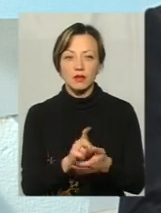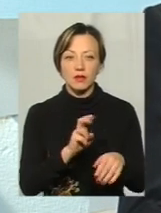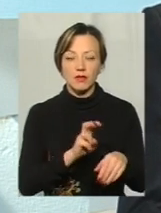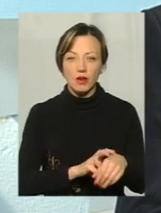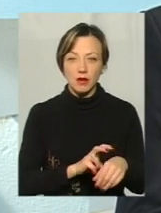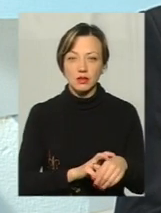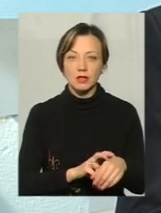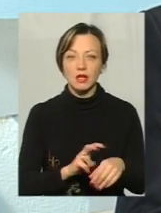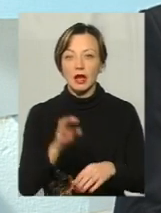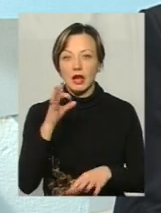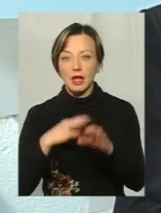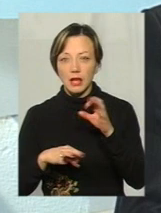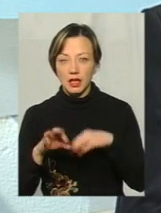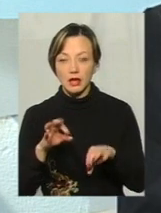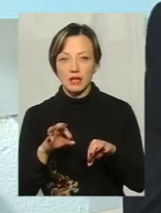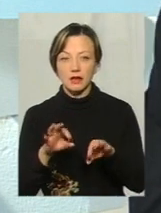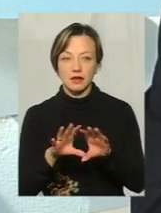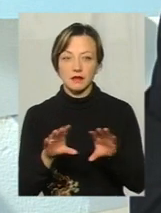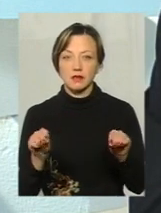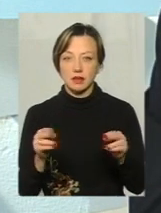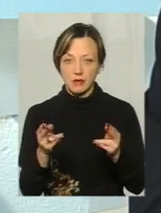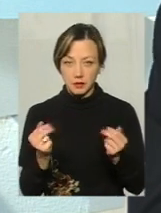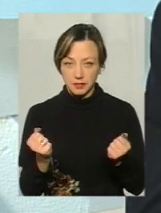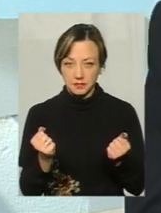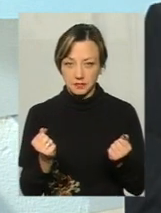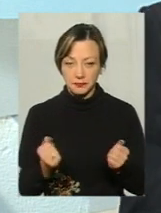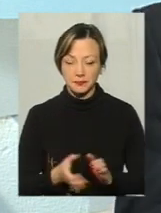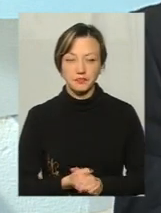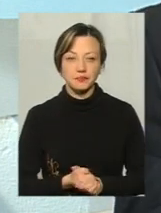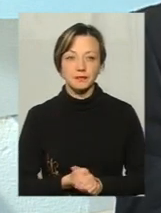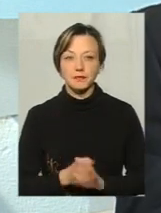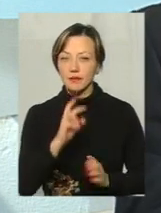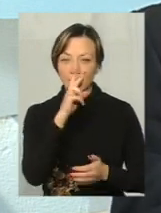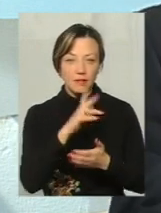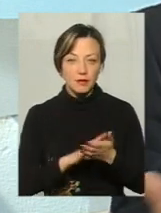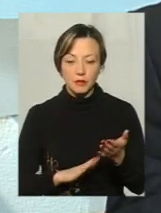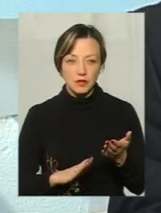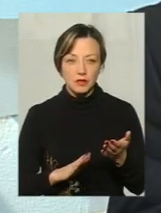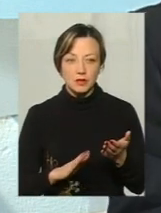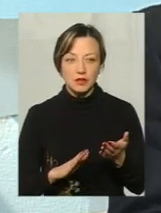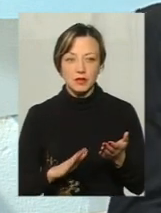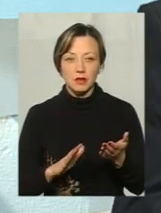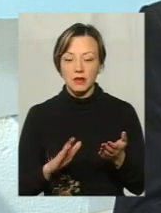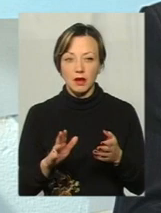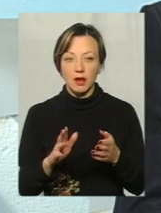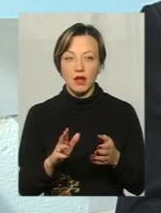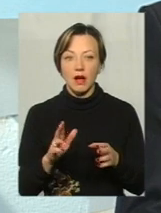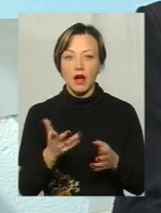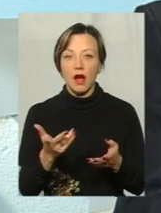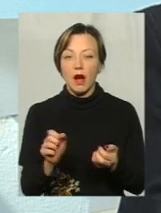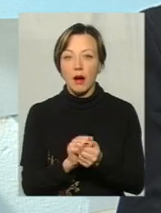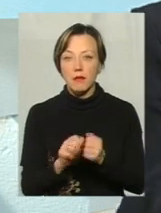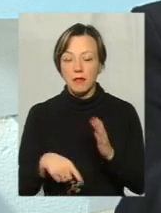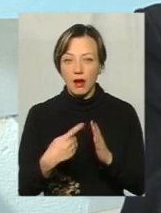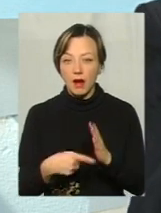доктор, ліки, ну і все, так? А вибачте мені так, це хай не по темі. А прачечна,